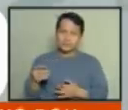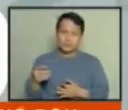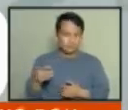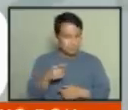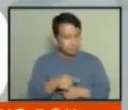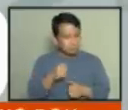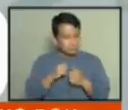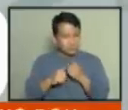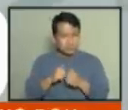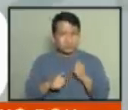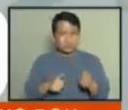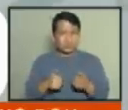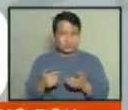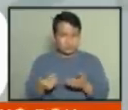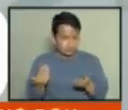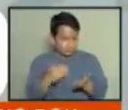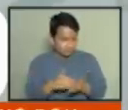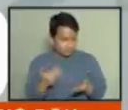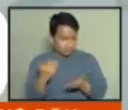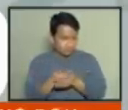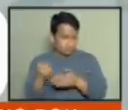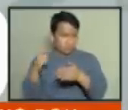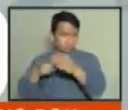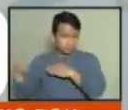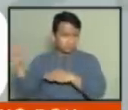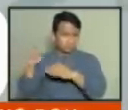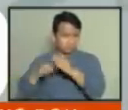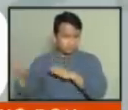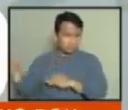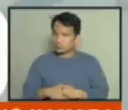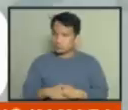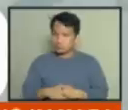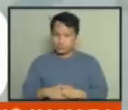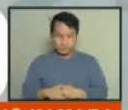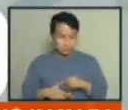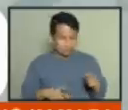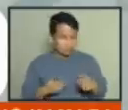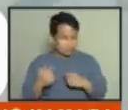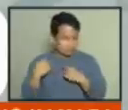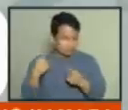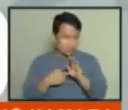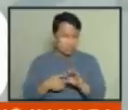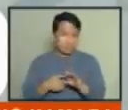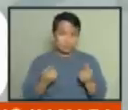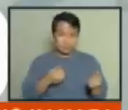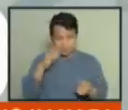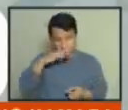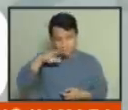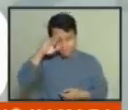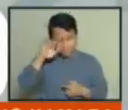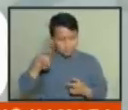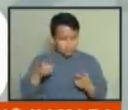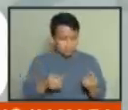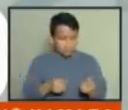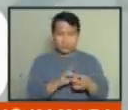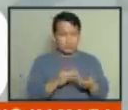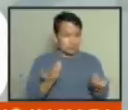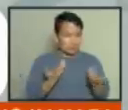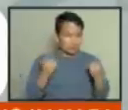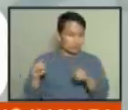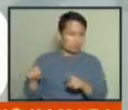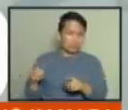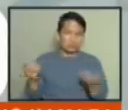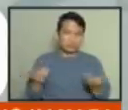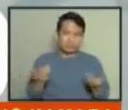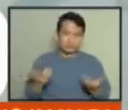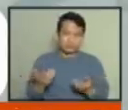So, ibig sabihin, paulit-ulit na sila naglayas dahil opo, sabi mo? Opo, ulit-ulit po. Dati na, ginawa na nila ito. Opo. Pag naglayas sila, saan sila pupunta? Lagi